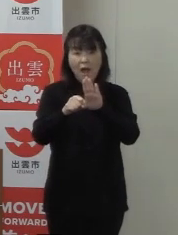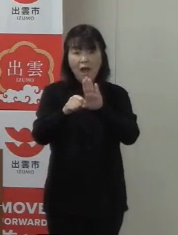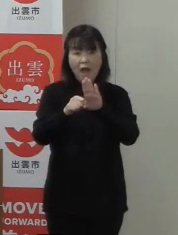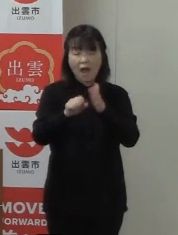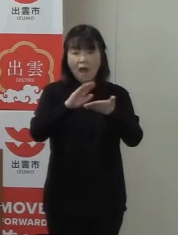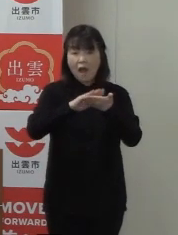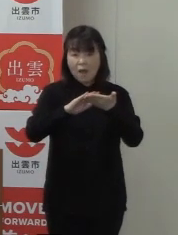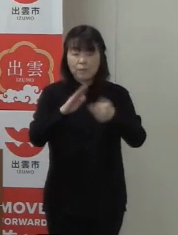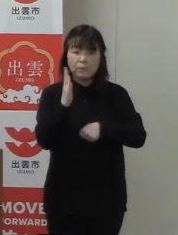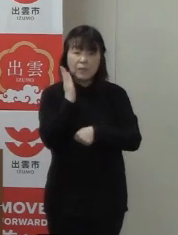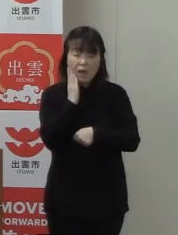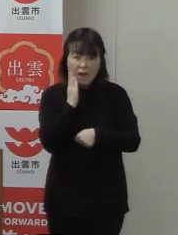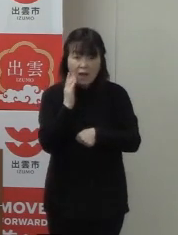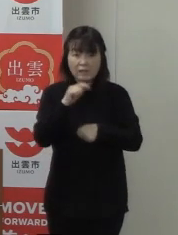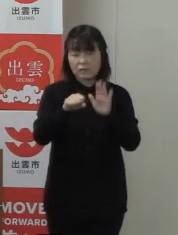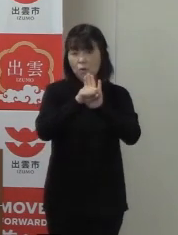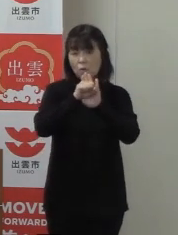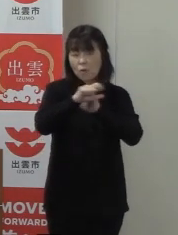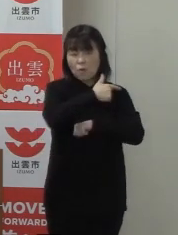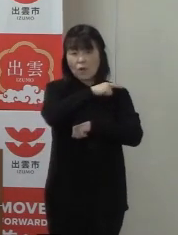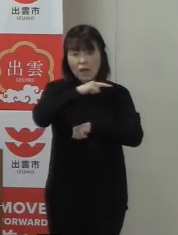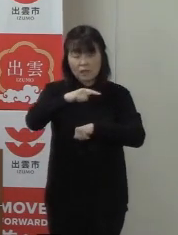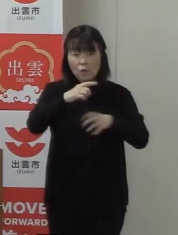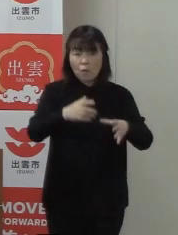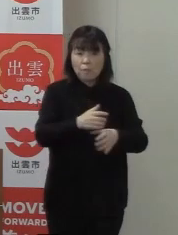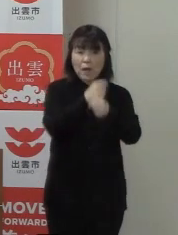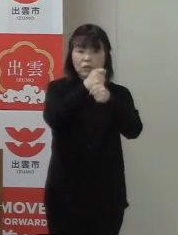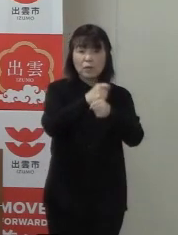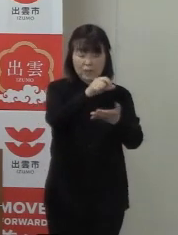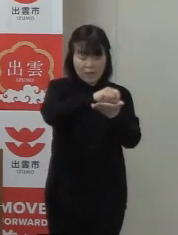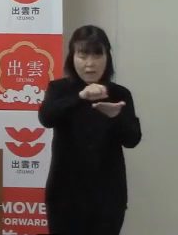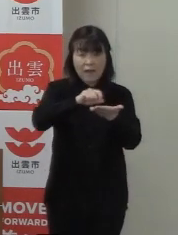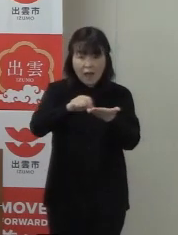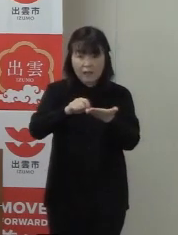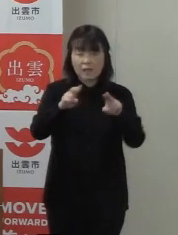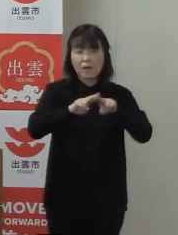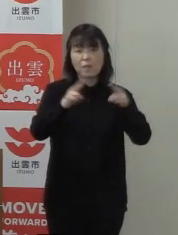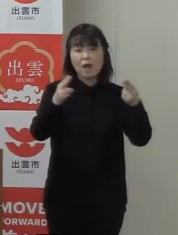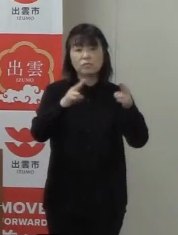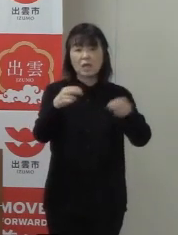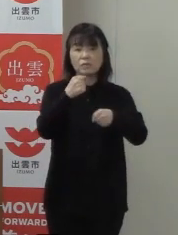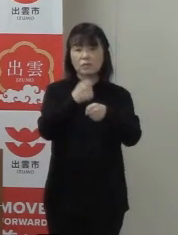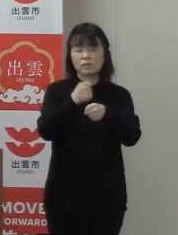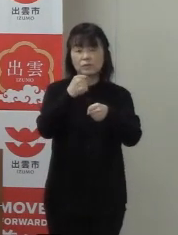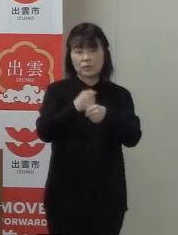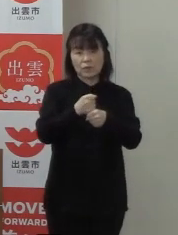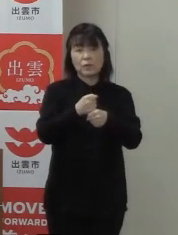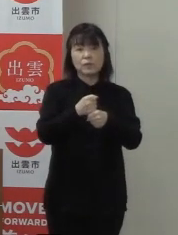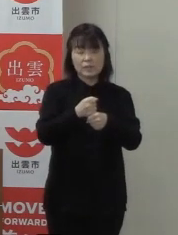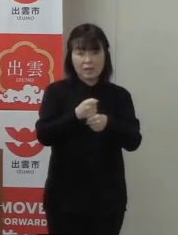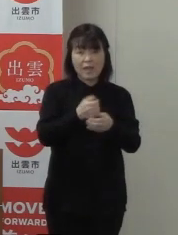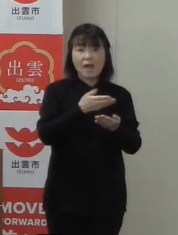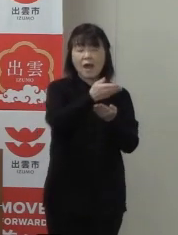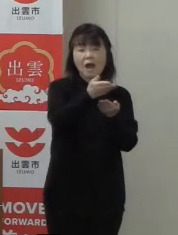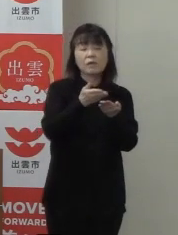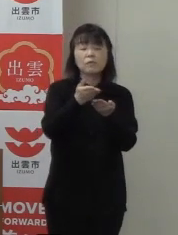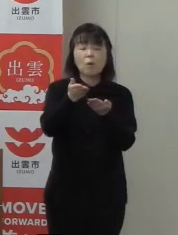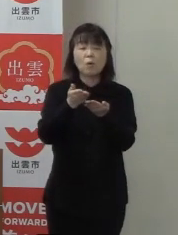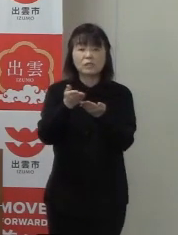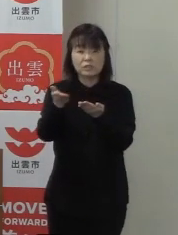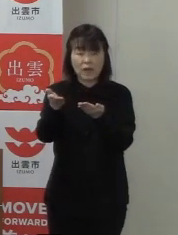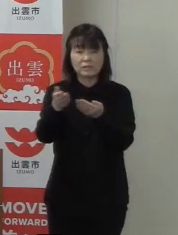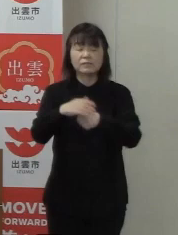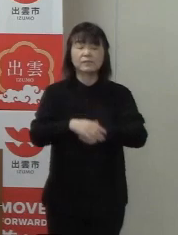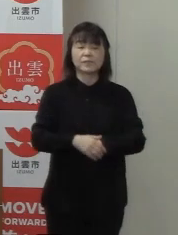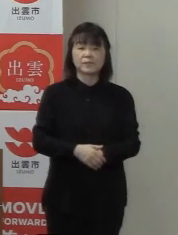肌効果のポイントなど、そういうものをまとめたものをですね、新しく作っていきたいというふうに思っております。温